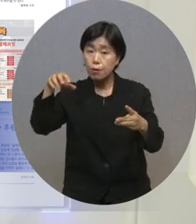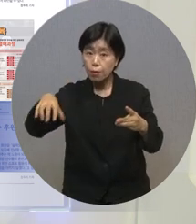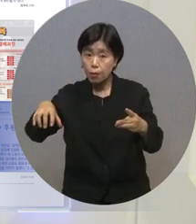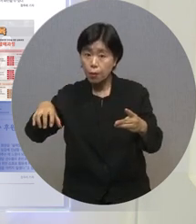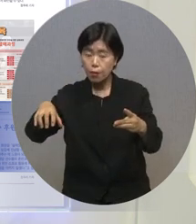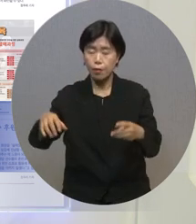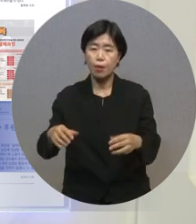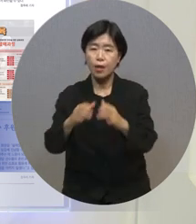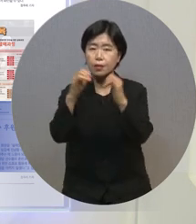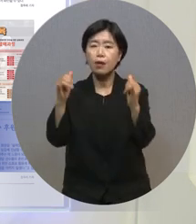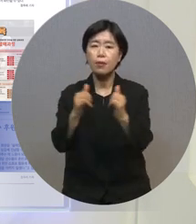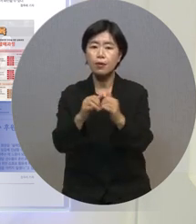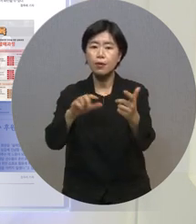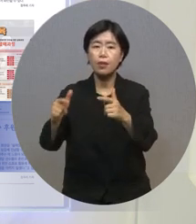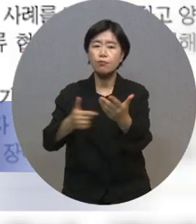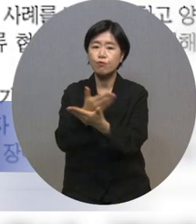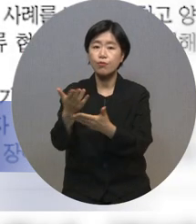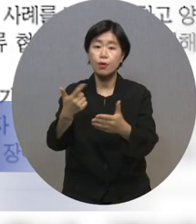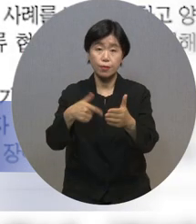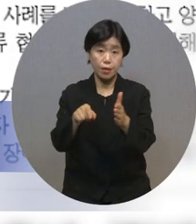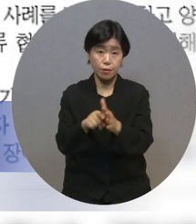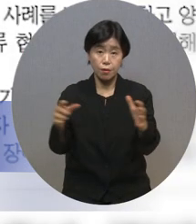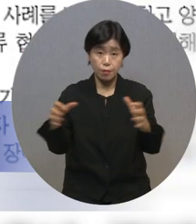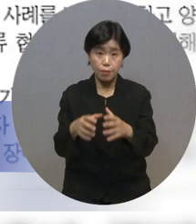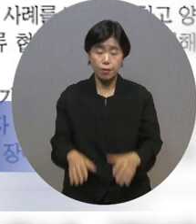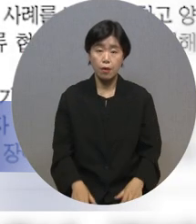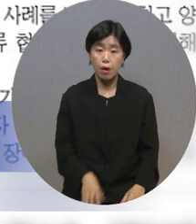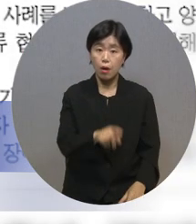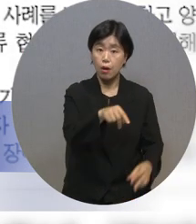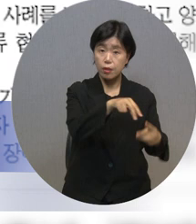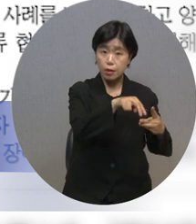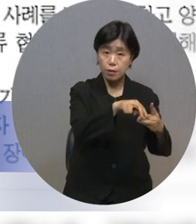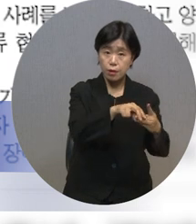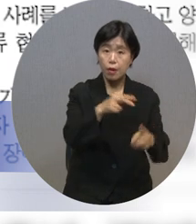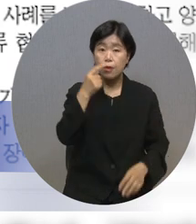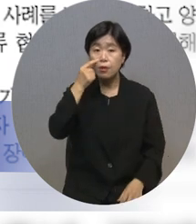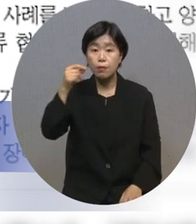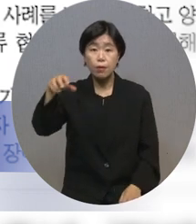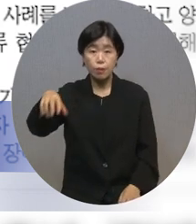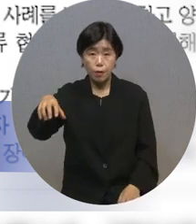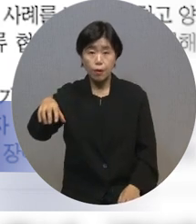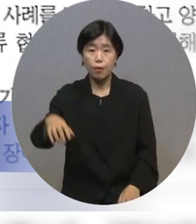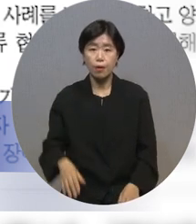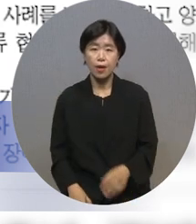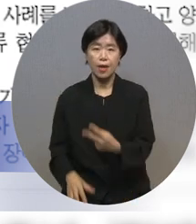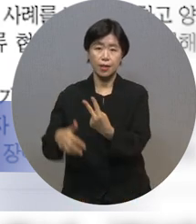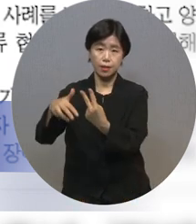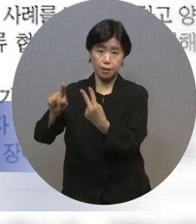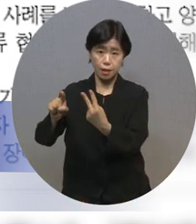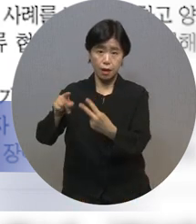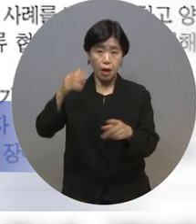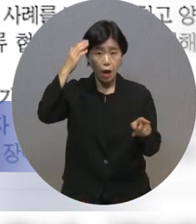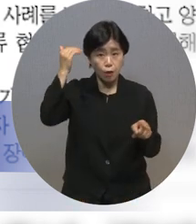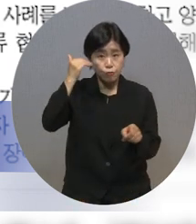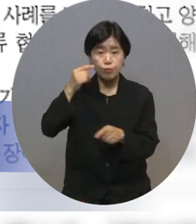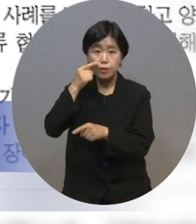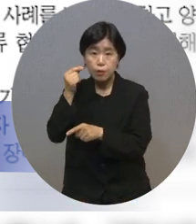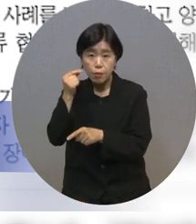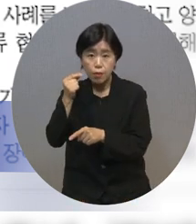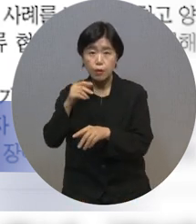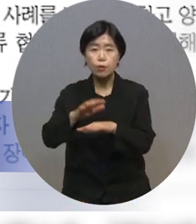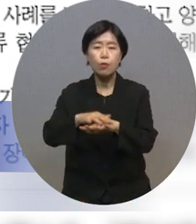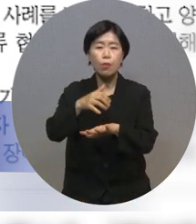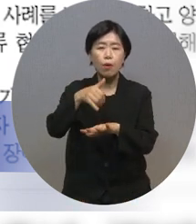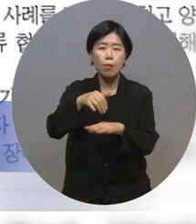확대를 위한 협력에 나섰습니다 센터는 일본 하마마츠 시에서 제 2차 한일 사회적 농업 교류회를